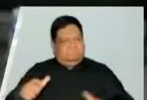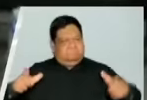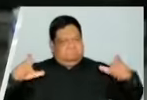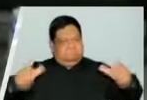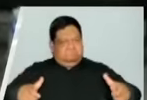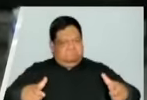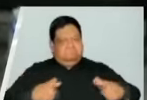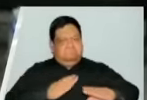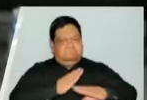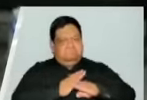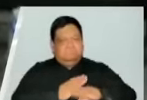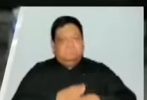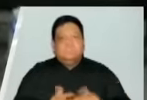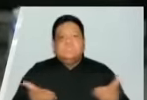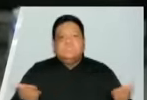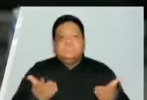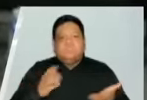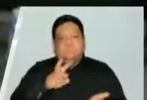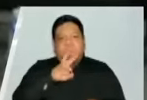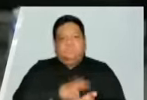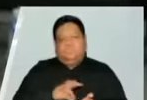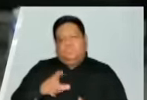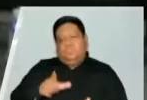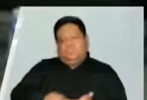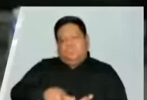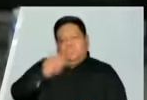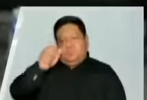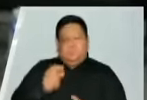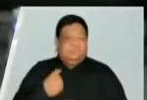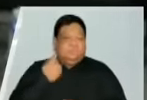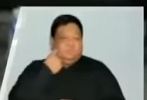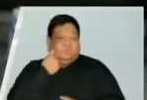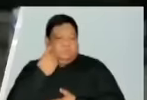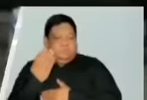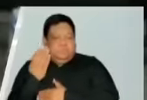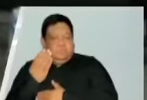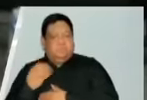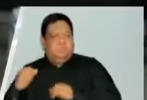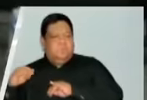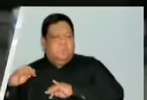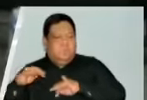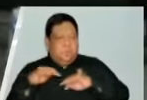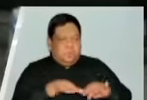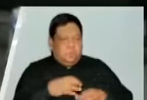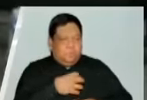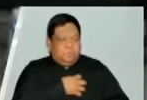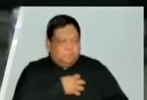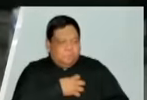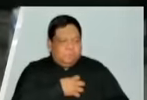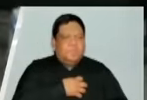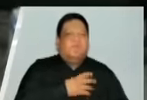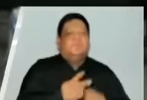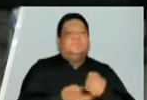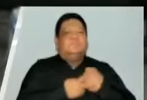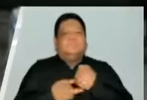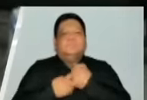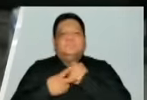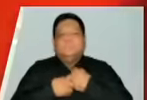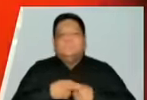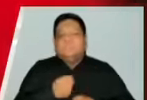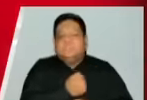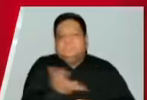mga otoridad at dito ay nasagip ang daandang Filipino at foreigner na posibleng mga biktima raw ng human trafficking.